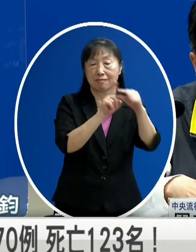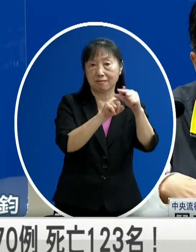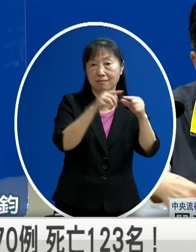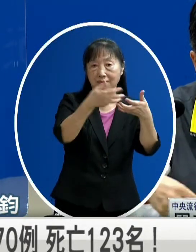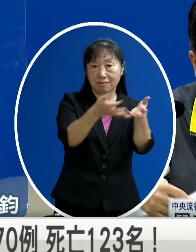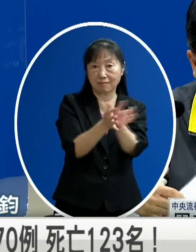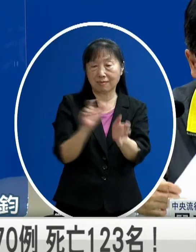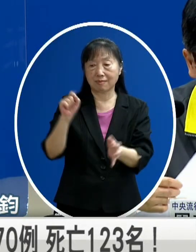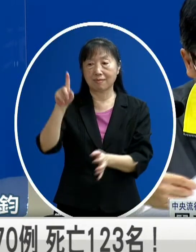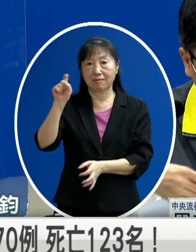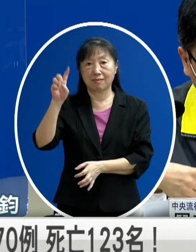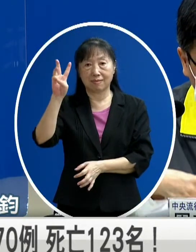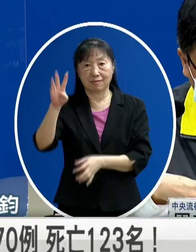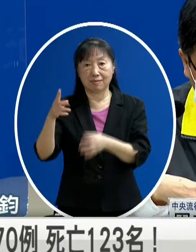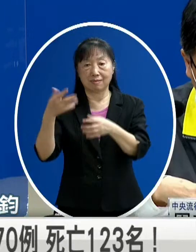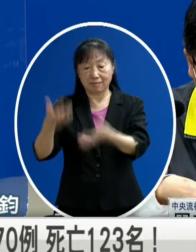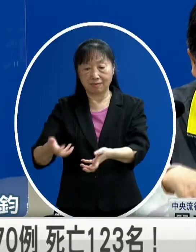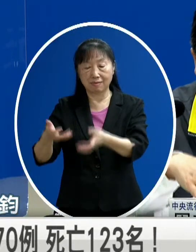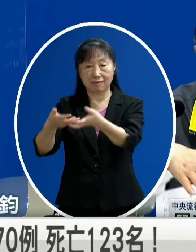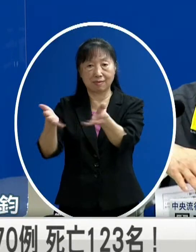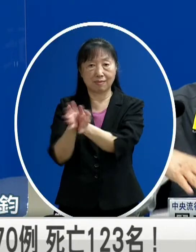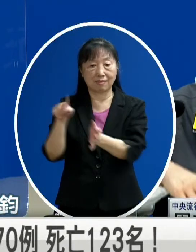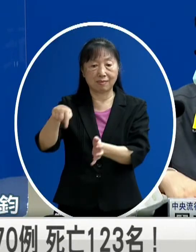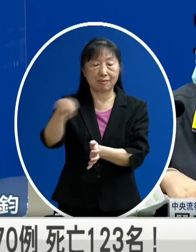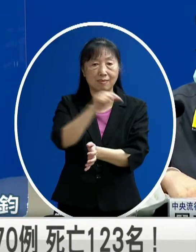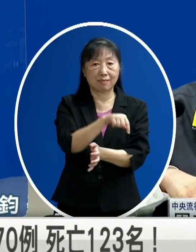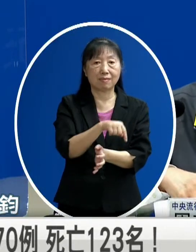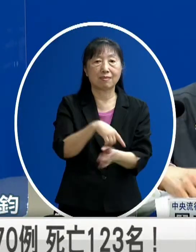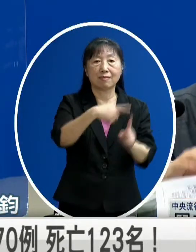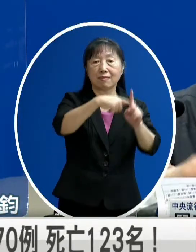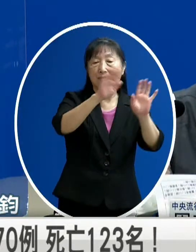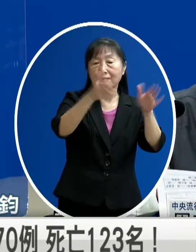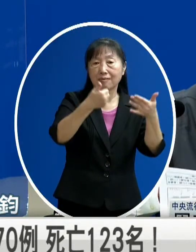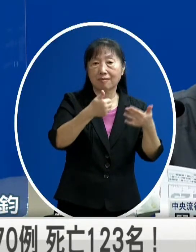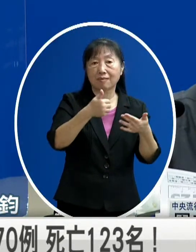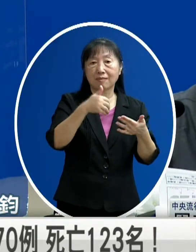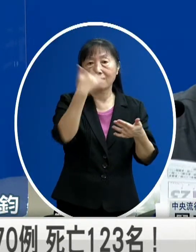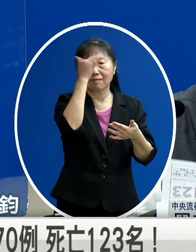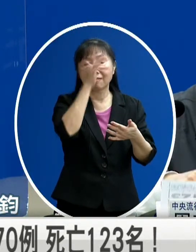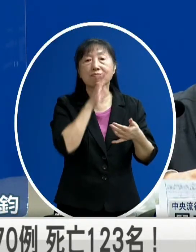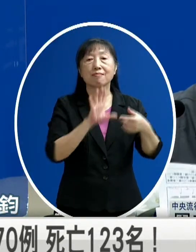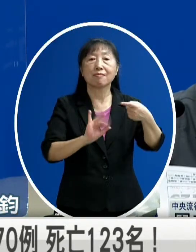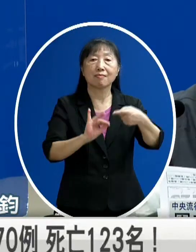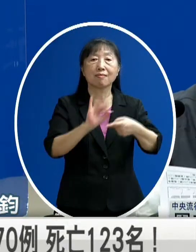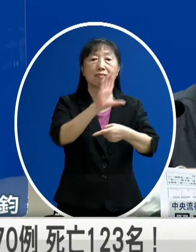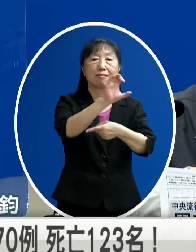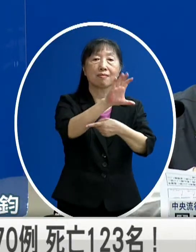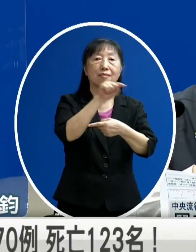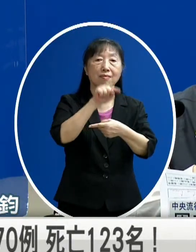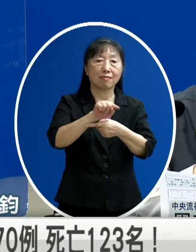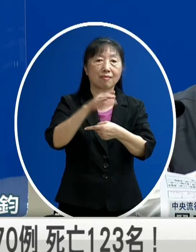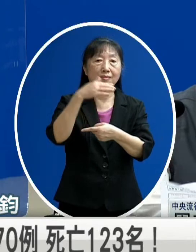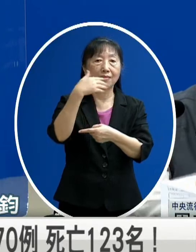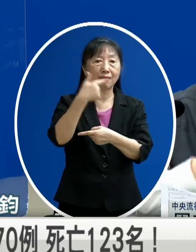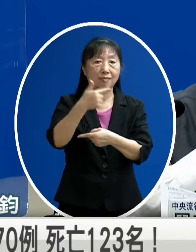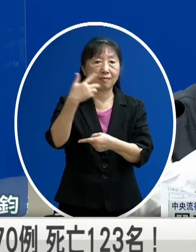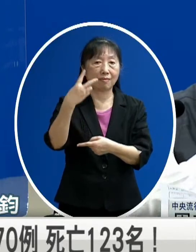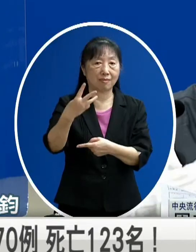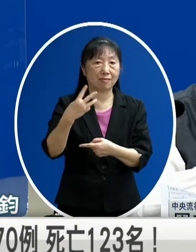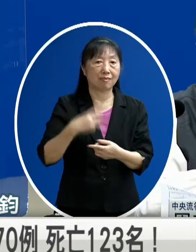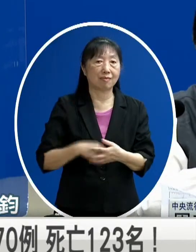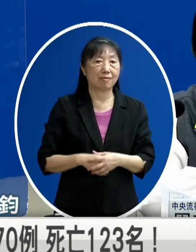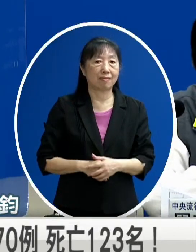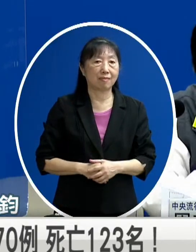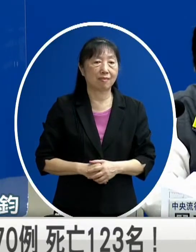症，113位是重症。目前的这个轻症无症状的比例仍然是99.63%，